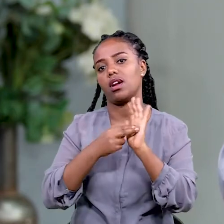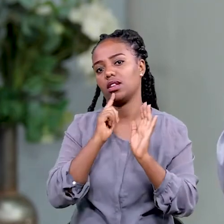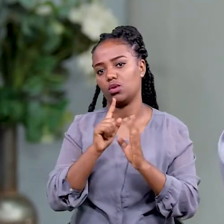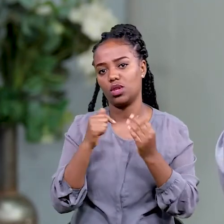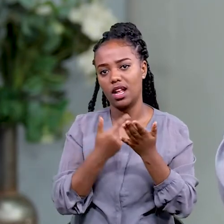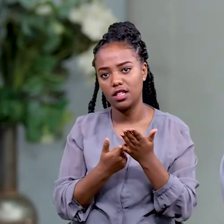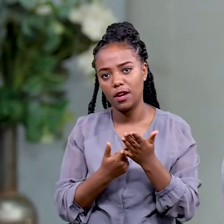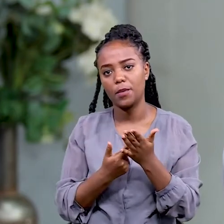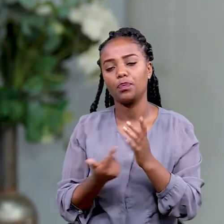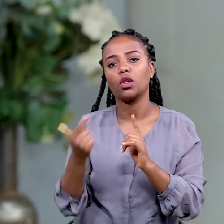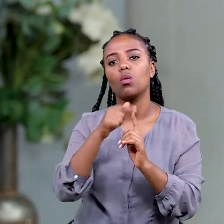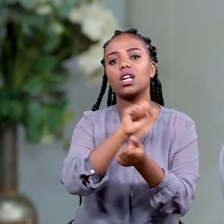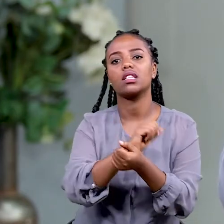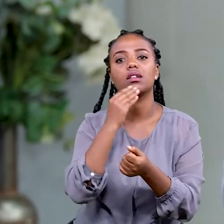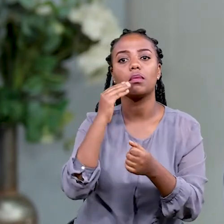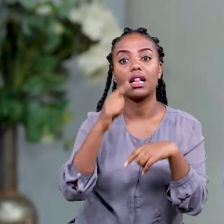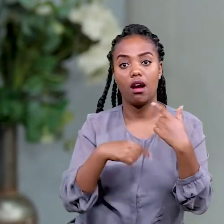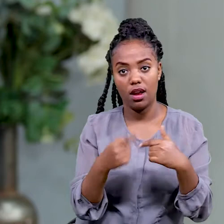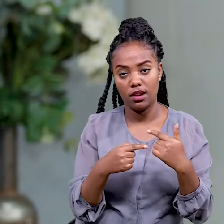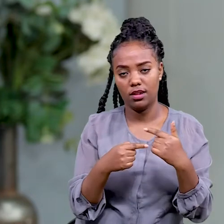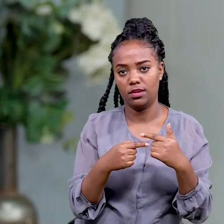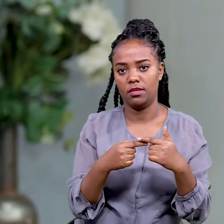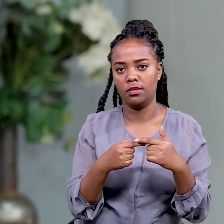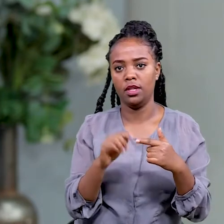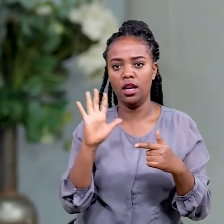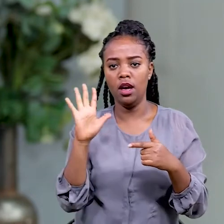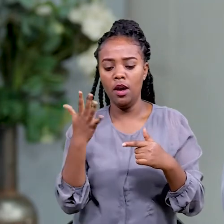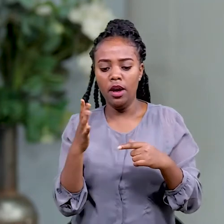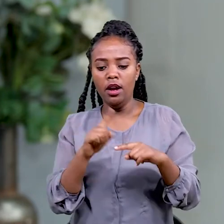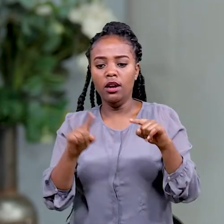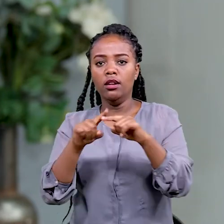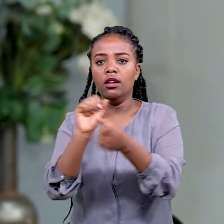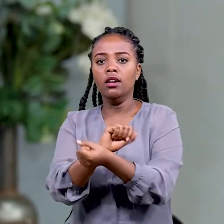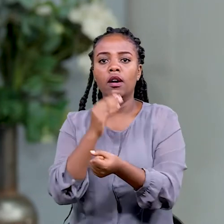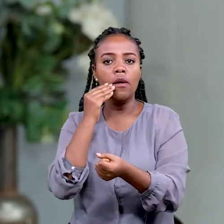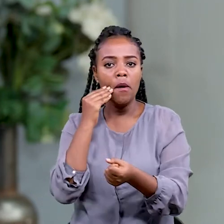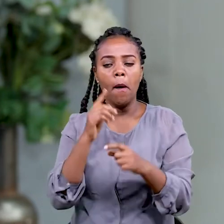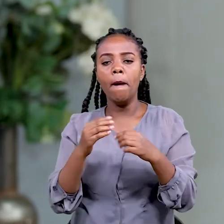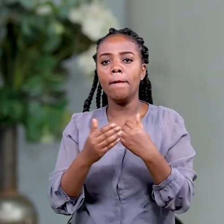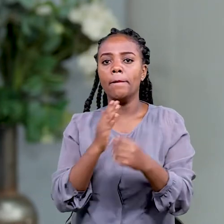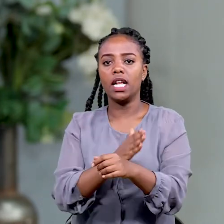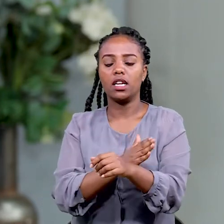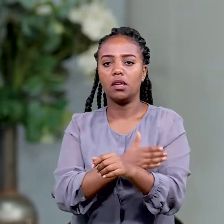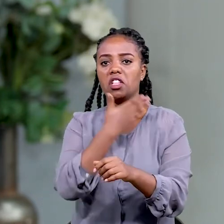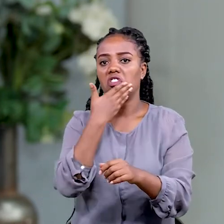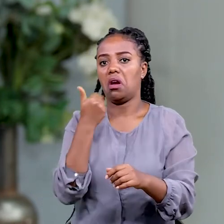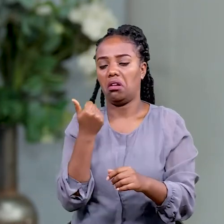ነው። ስለዚህ ወደ ማረሚያ ቤቶች አካባቢ ስንሄድ ምናልባት የፌዴራል ማረሚያ ቤቶች በተሻለ መንገድ የተደራጀ ነው። ነገር ግን